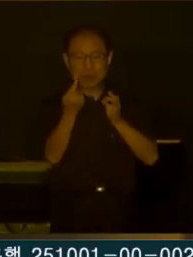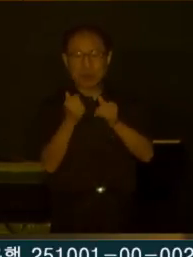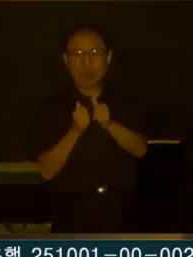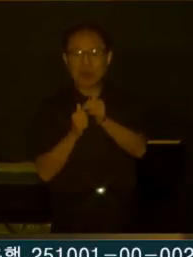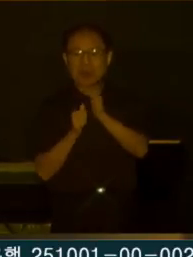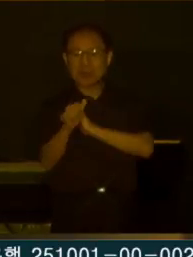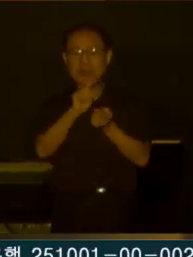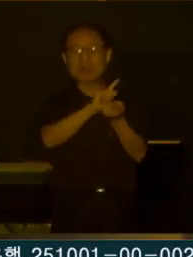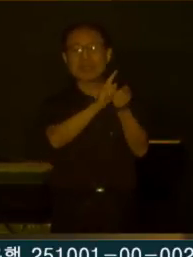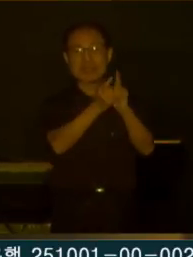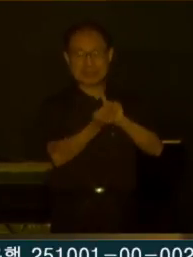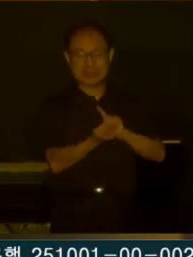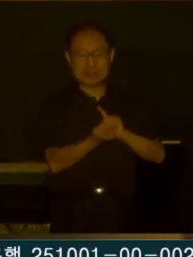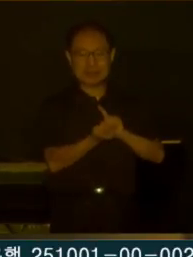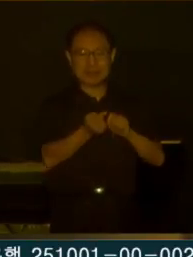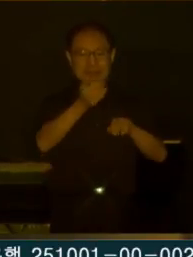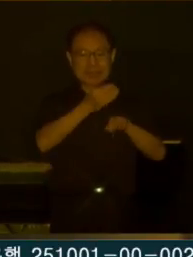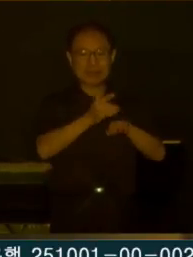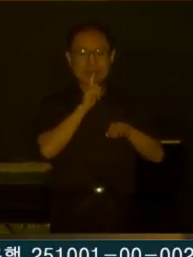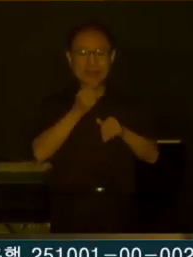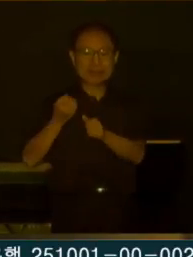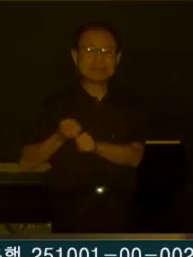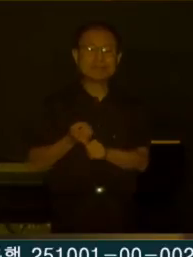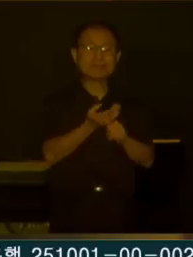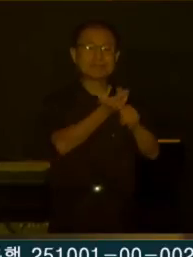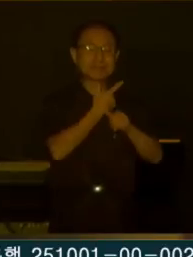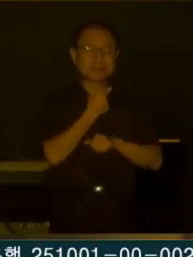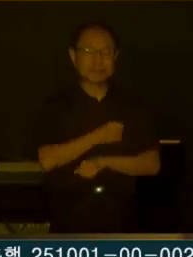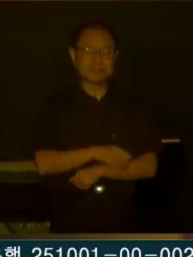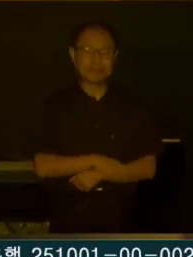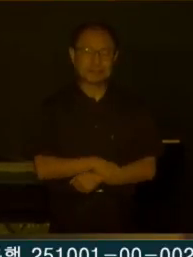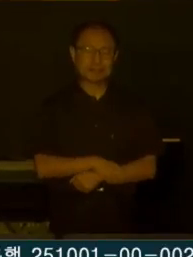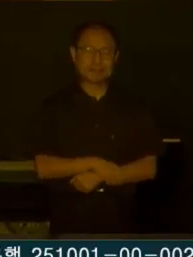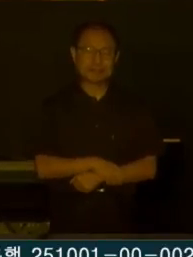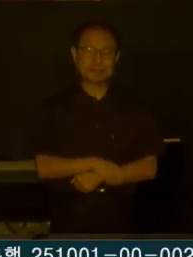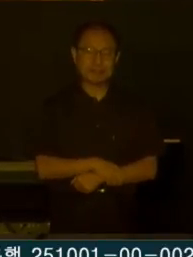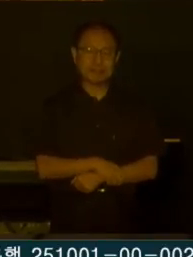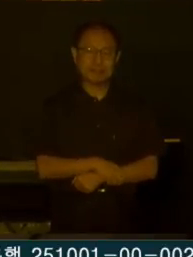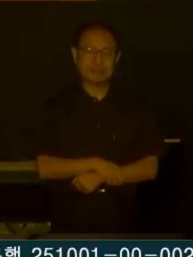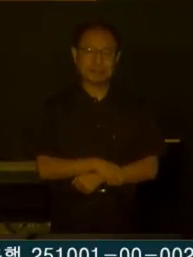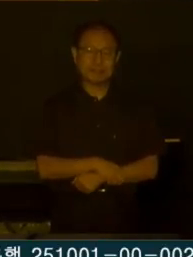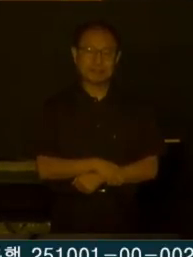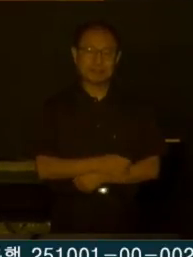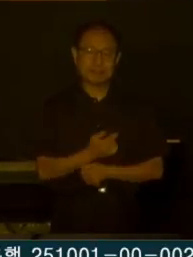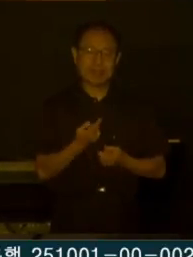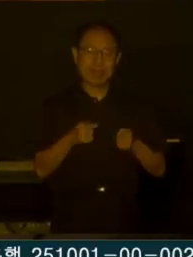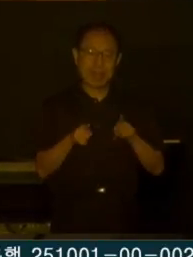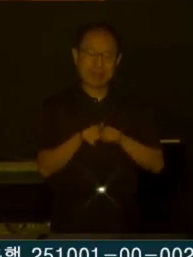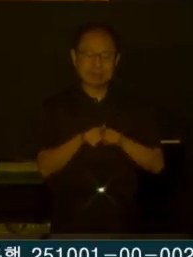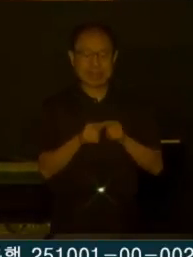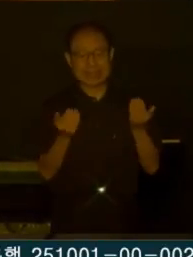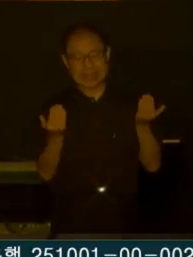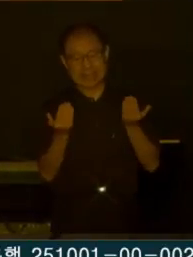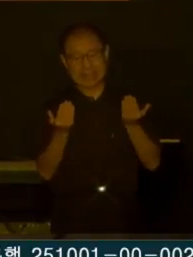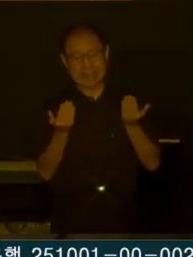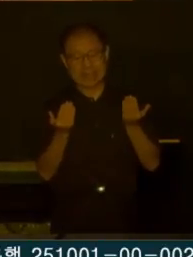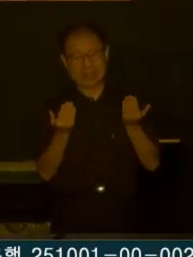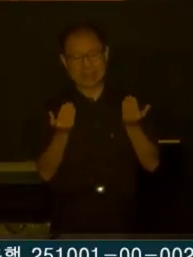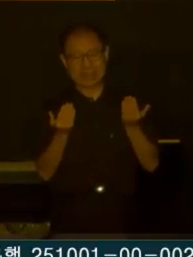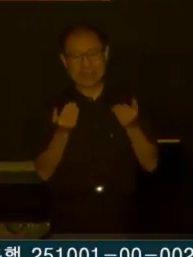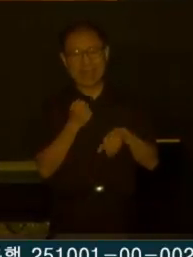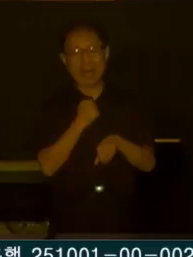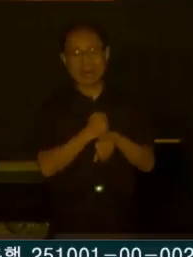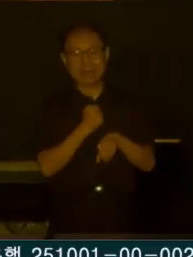대표님을 대신해서 감사의 뜻을 전하고 싶습니다. 함께 직장 동료로